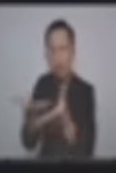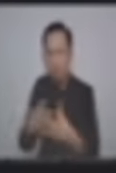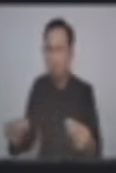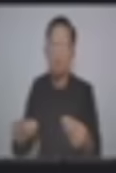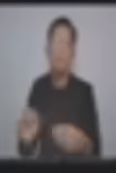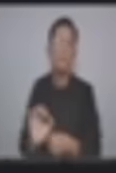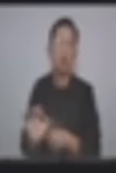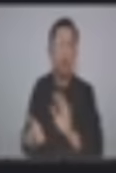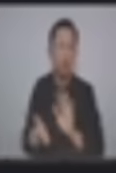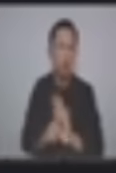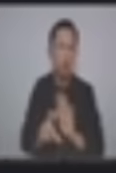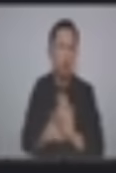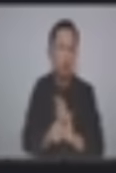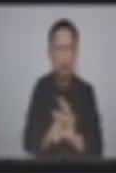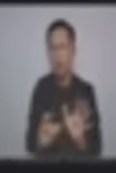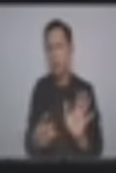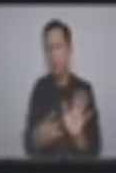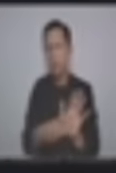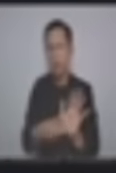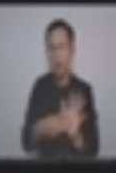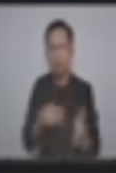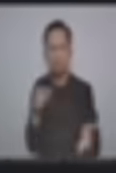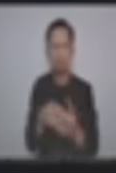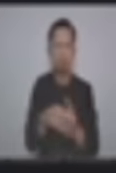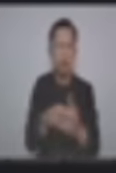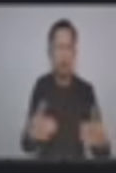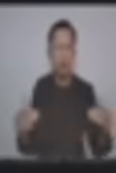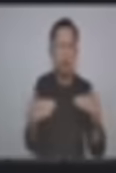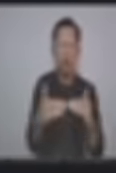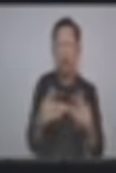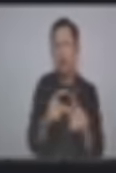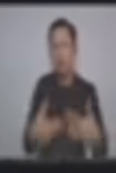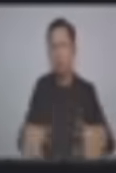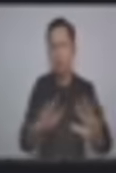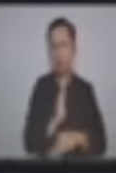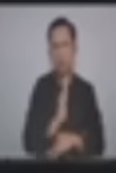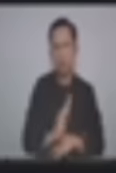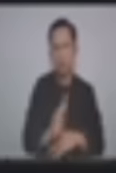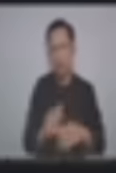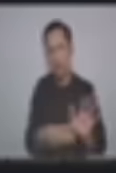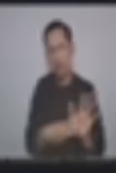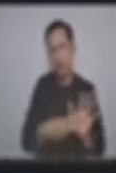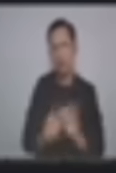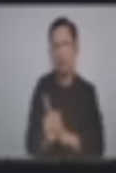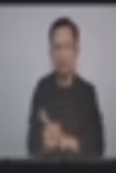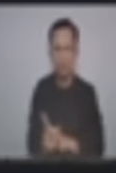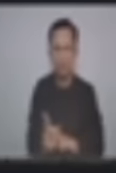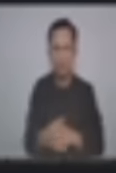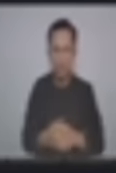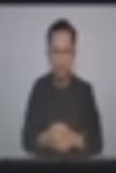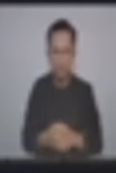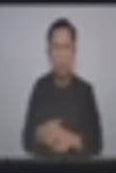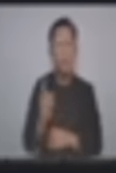yang yang potensial mengancam terwujudnya pemilu yang berkeadilan demokratis dan berintegritas di antara penyebab kerap